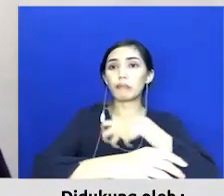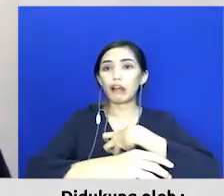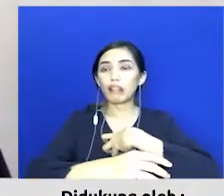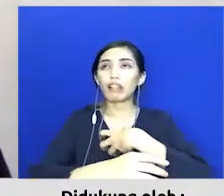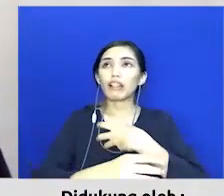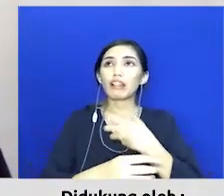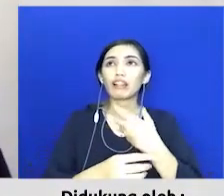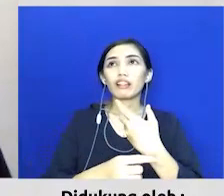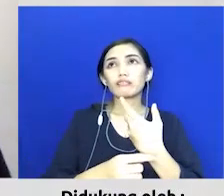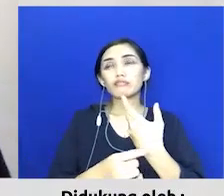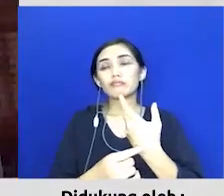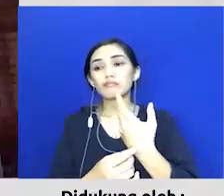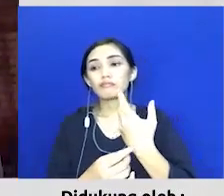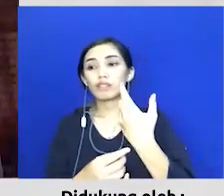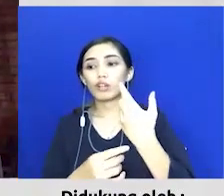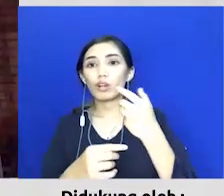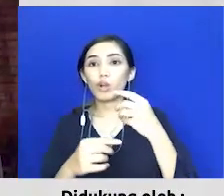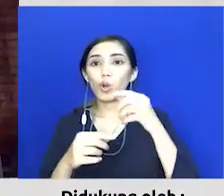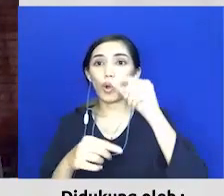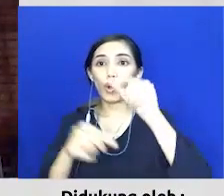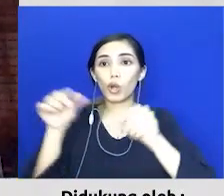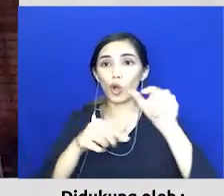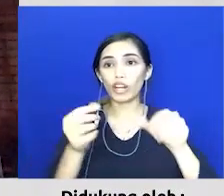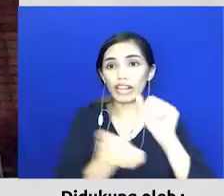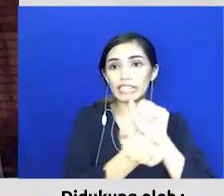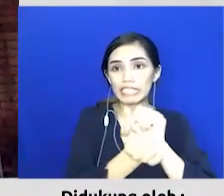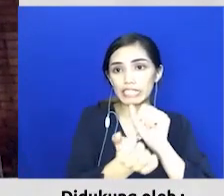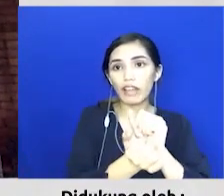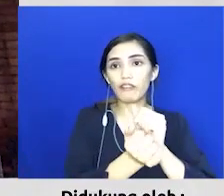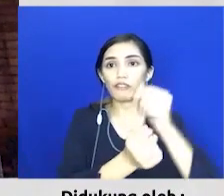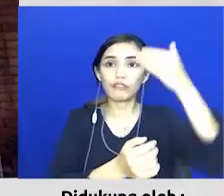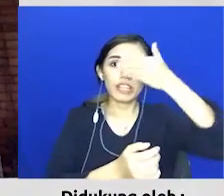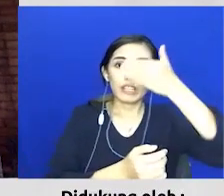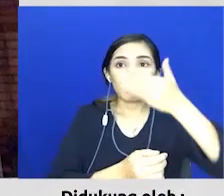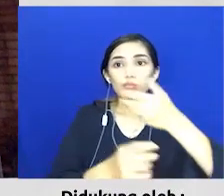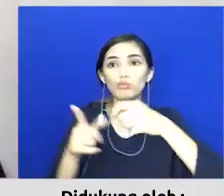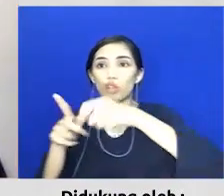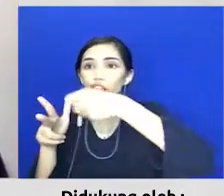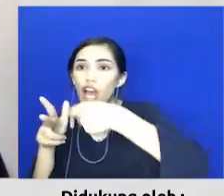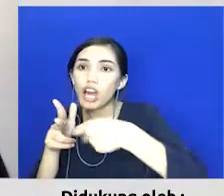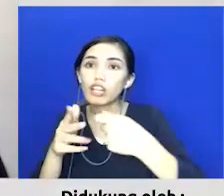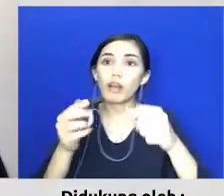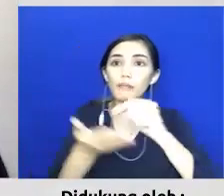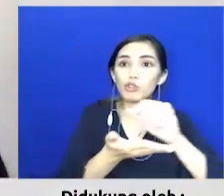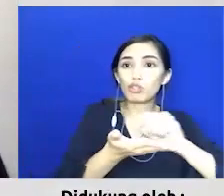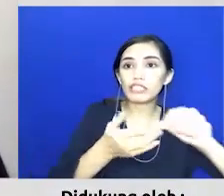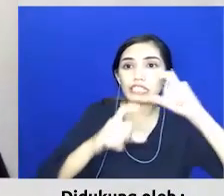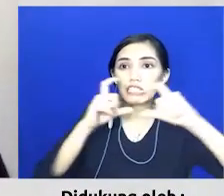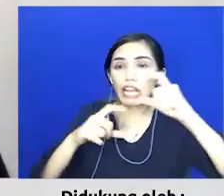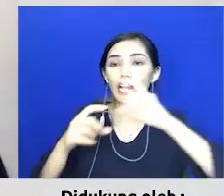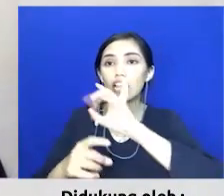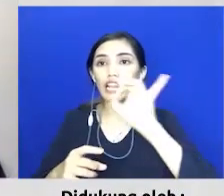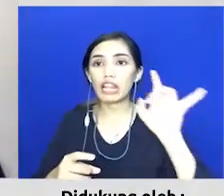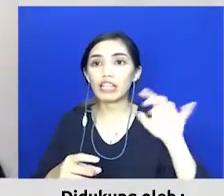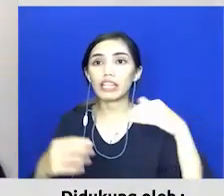dan Aris gitu. Kenapa Prim kira-kira sekarang kita tidak punya apa ya? Kita tidak